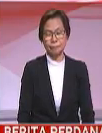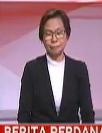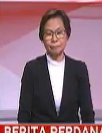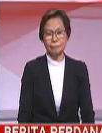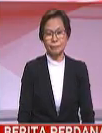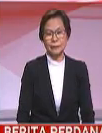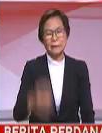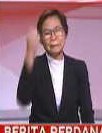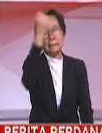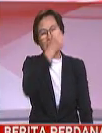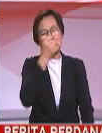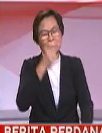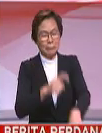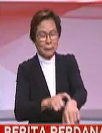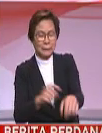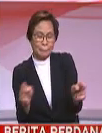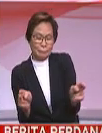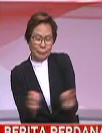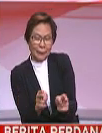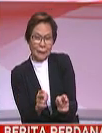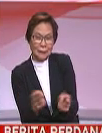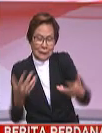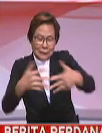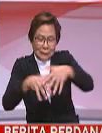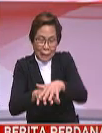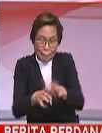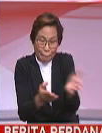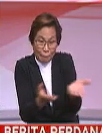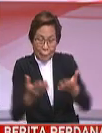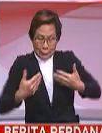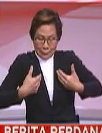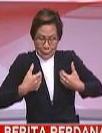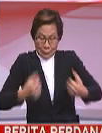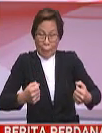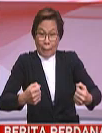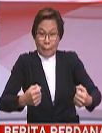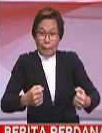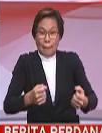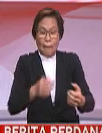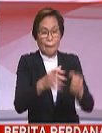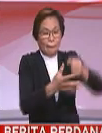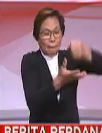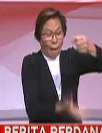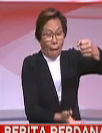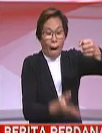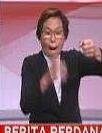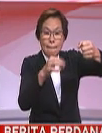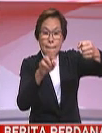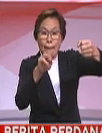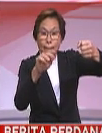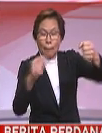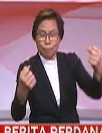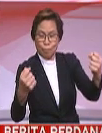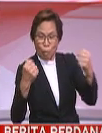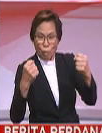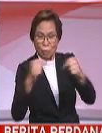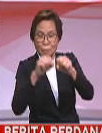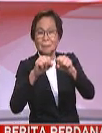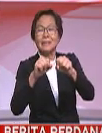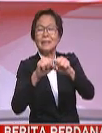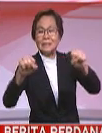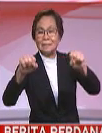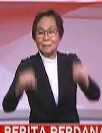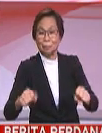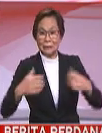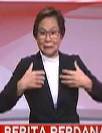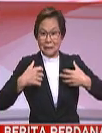Walaupun bersifat jangka pendek, integrasi perkhidmatan kesihatan menerusi pakej Permai mampu mengukuhkan sistem kesihatan